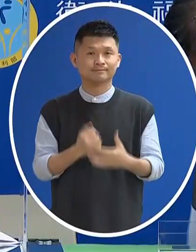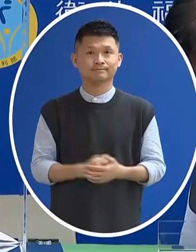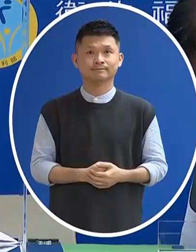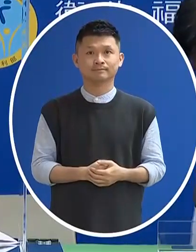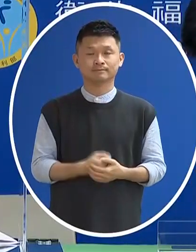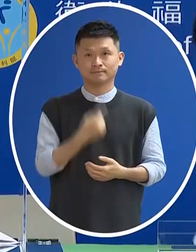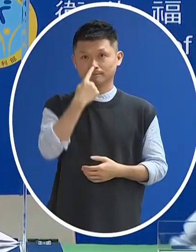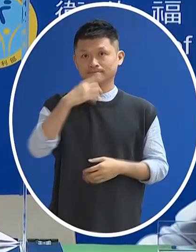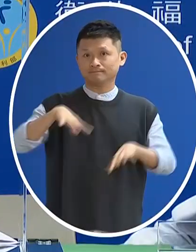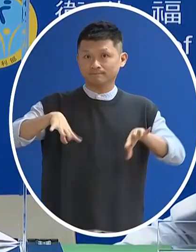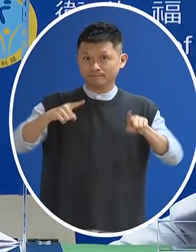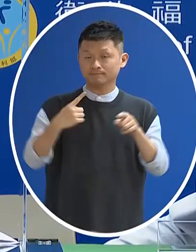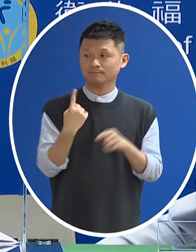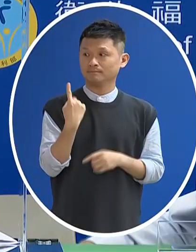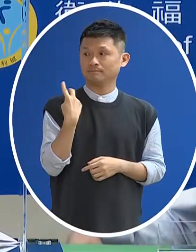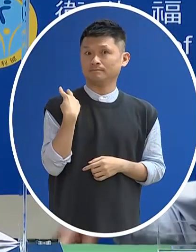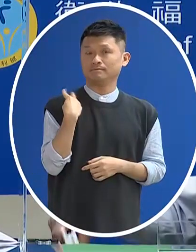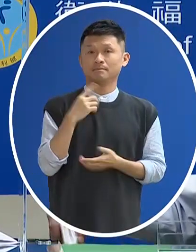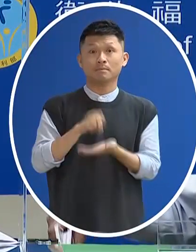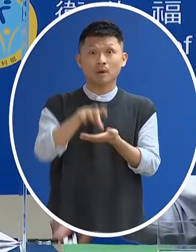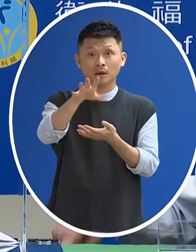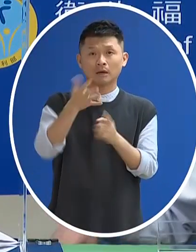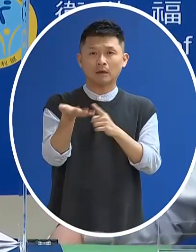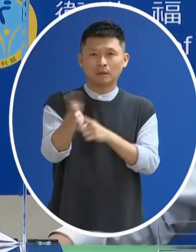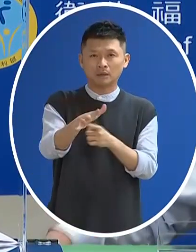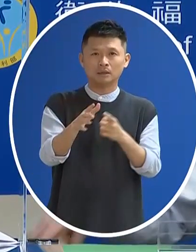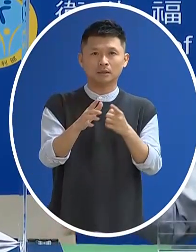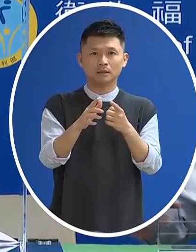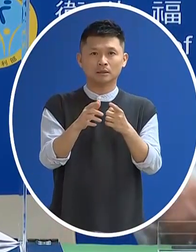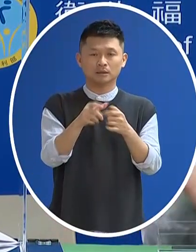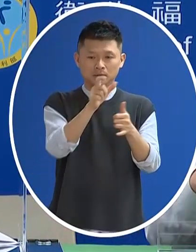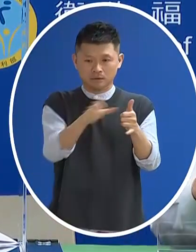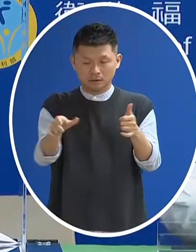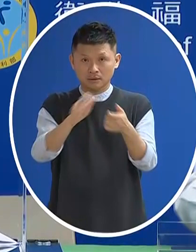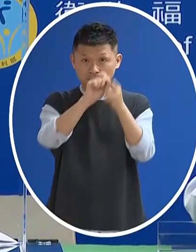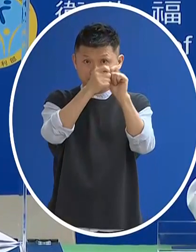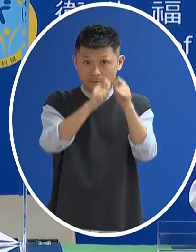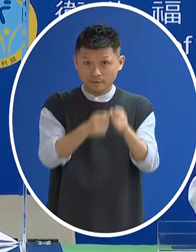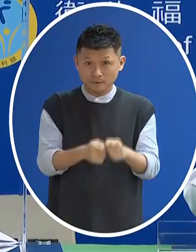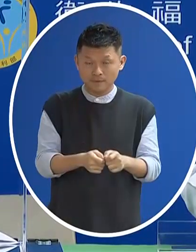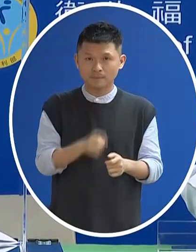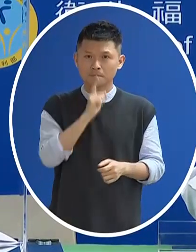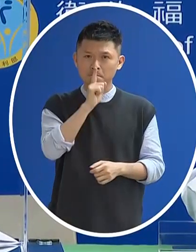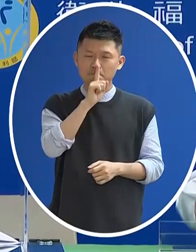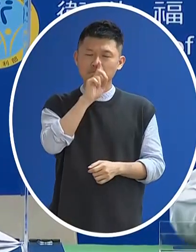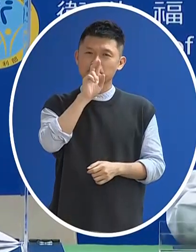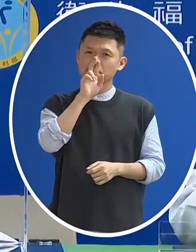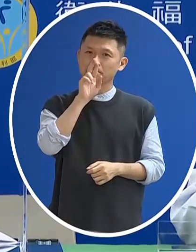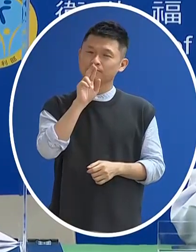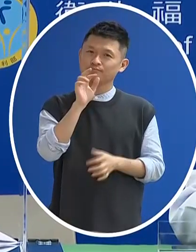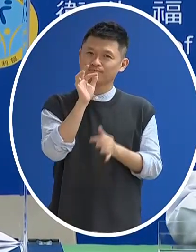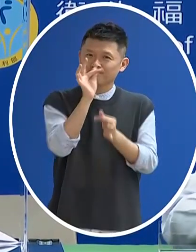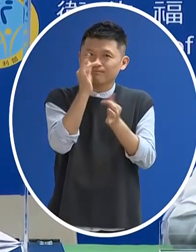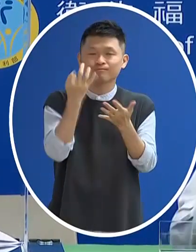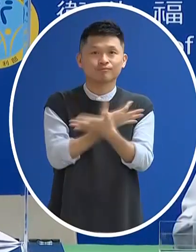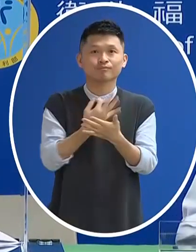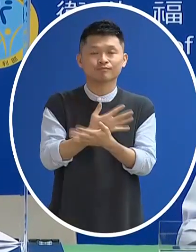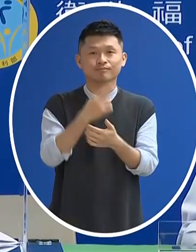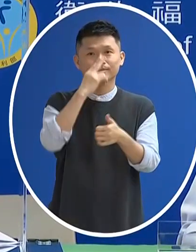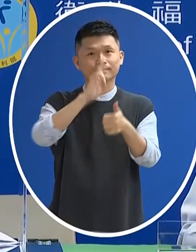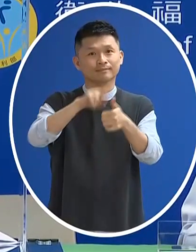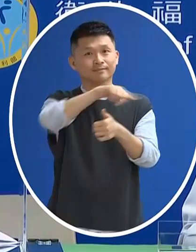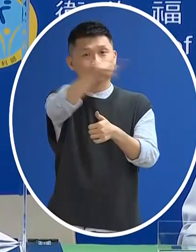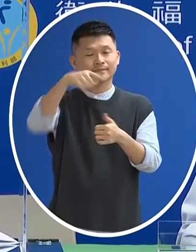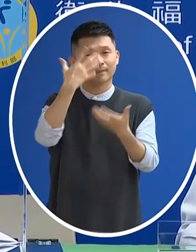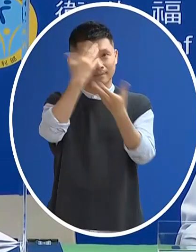首先我要对前天报告死亡病例分析的时候部分用词不够精确，可能造成误解或